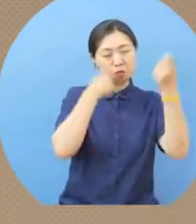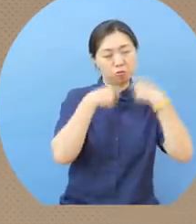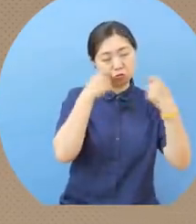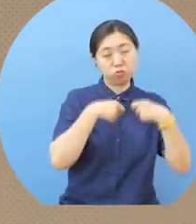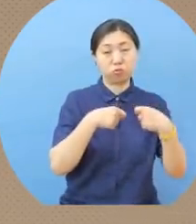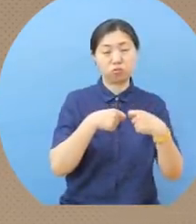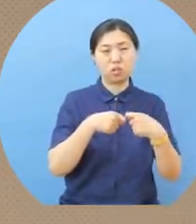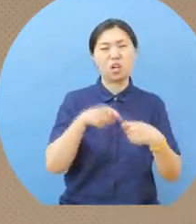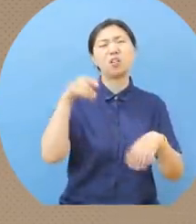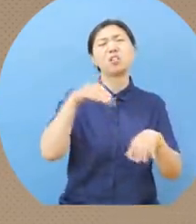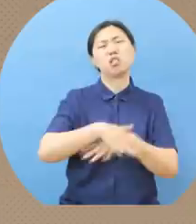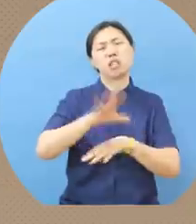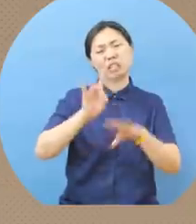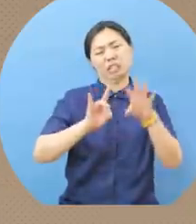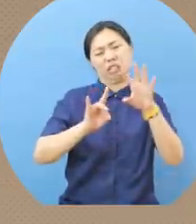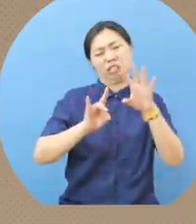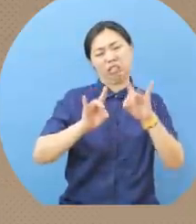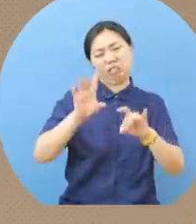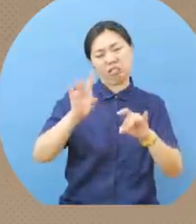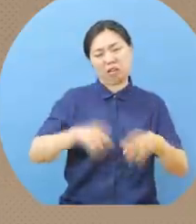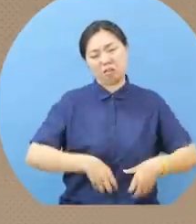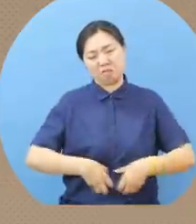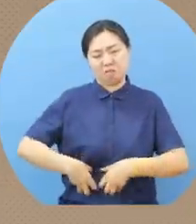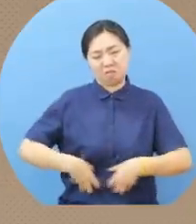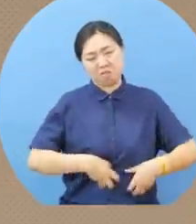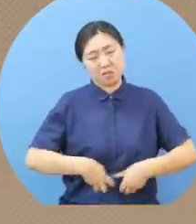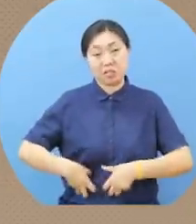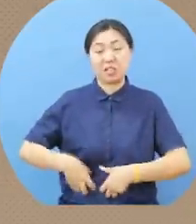끝에 끈적하게 살지 말하는 것이 인생을